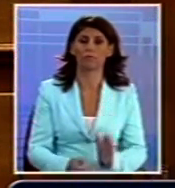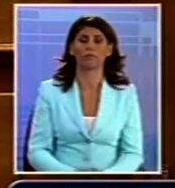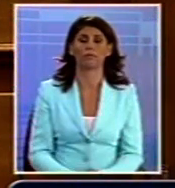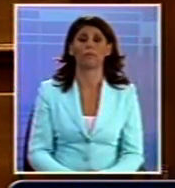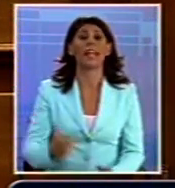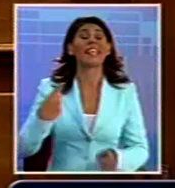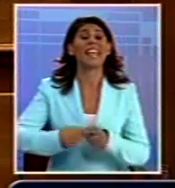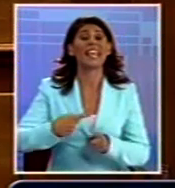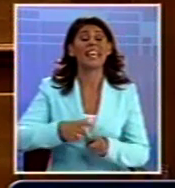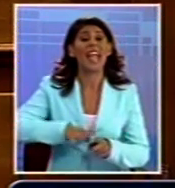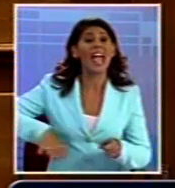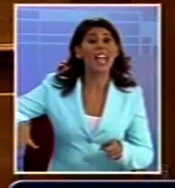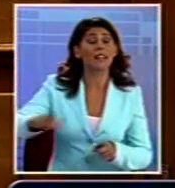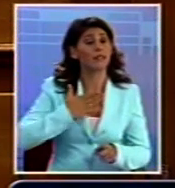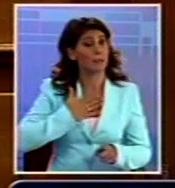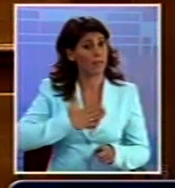και που ο ελληνικός λαός επιθυμεί,